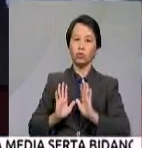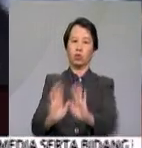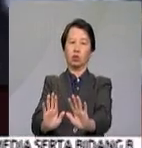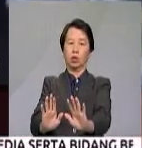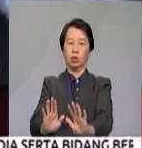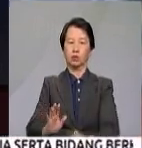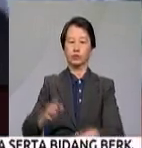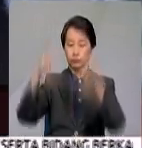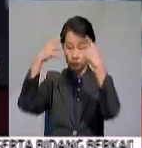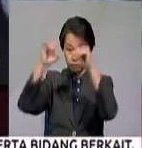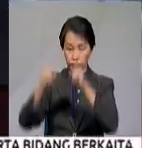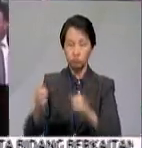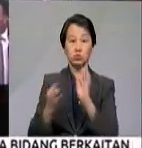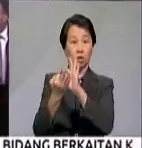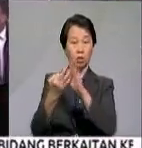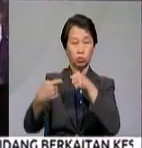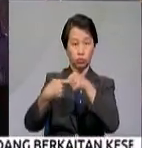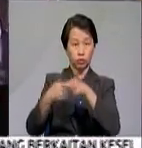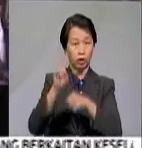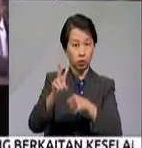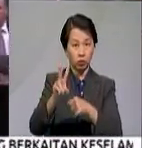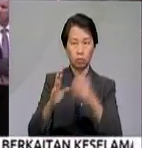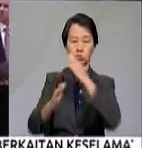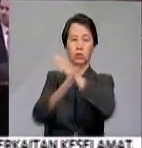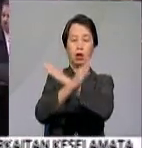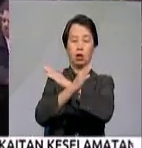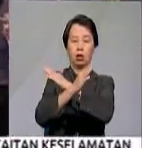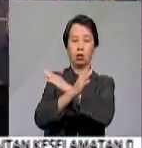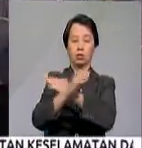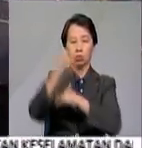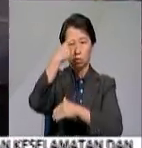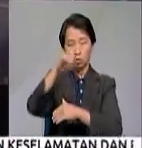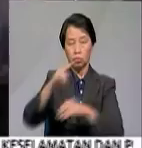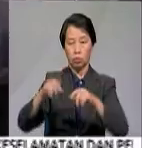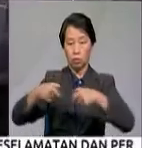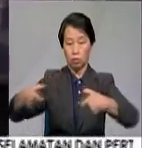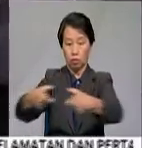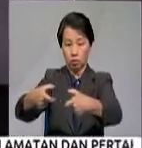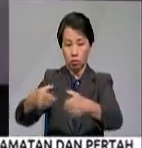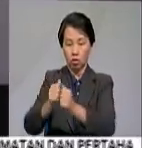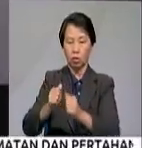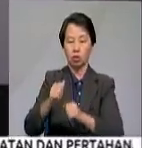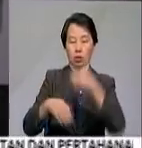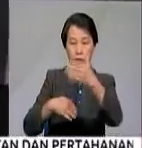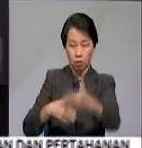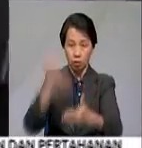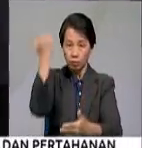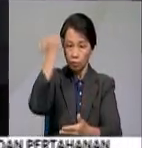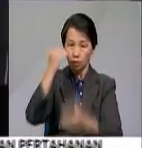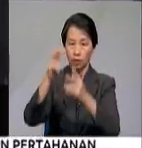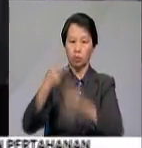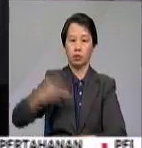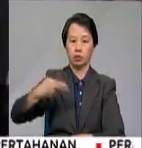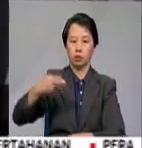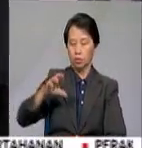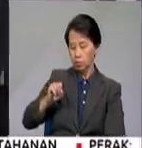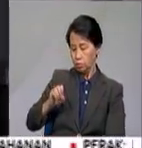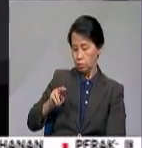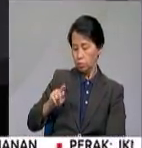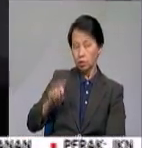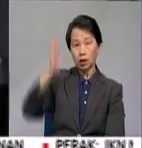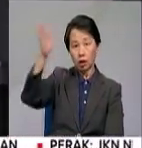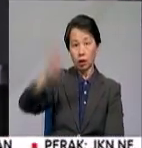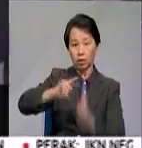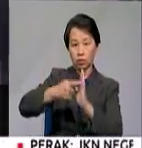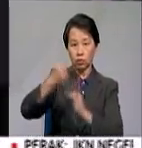Trump turut menghadapi tuduhan kedua iaitu menghalang Kongres. Langkah seterusnya adalah perbicaraan bersejarah di Senat yang dijangka bermula